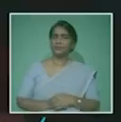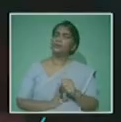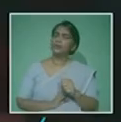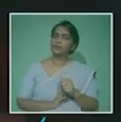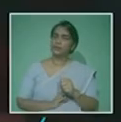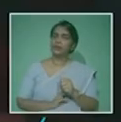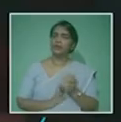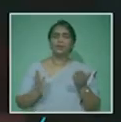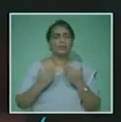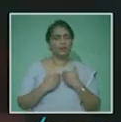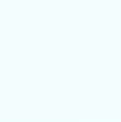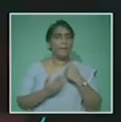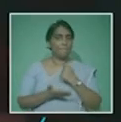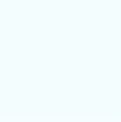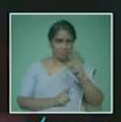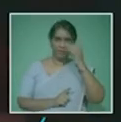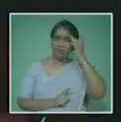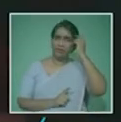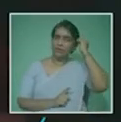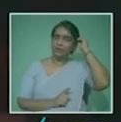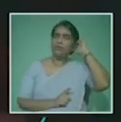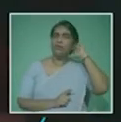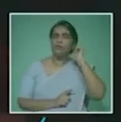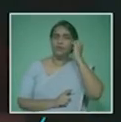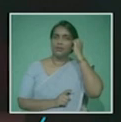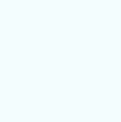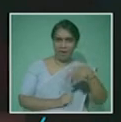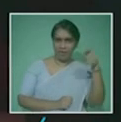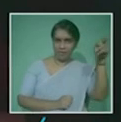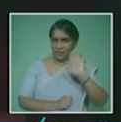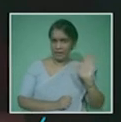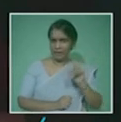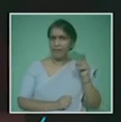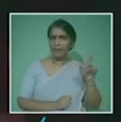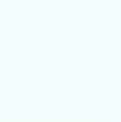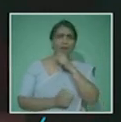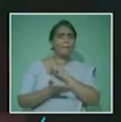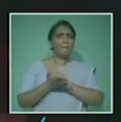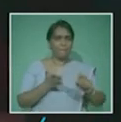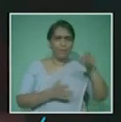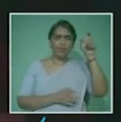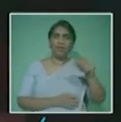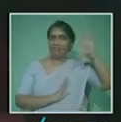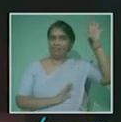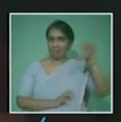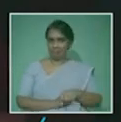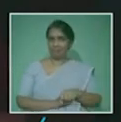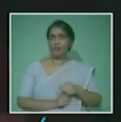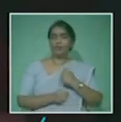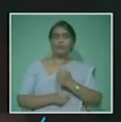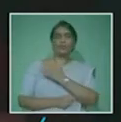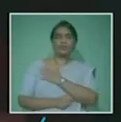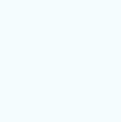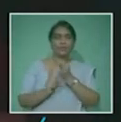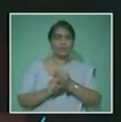ඇත්තටම අපේ මහ බැංකු අධිපතිතුමා ඇත්තටම යා මේ රස්සාව හොයාගෙන ආවේ නෑ රිටයර් වෙච්ච මිනිස්සයව ඔස්ට්‍රේලියාවේ ඉඳලා ගෝඨාභය